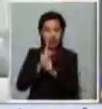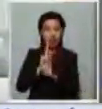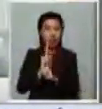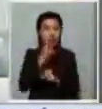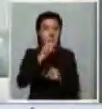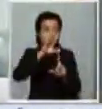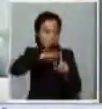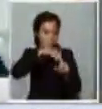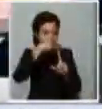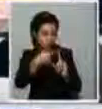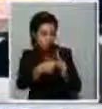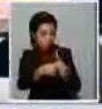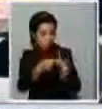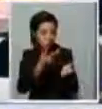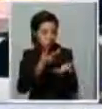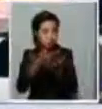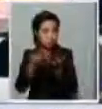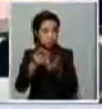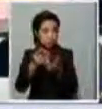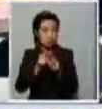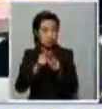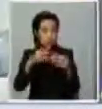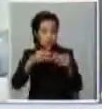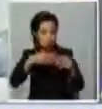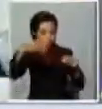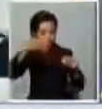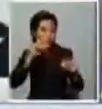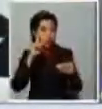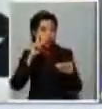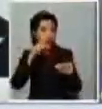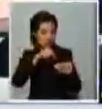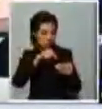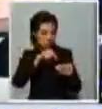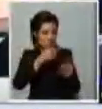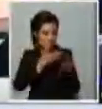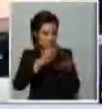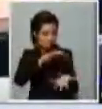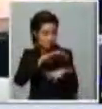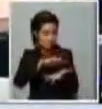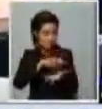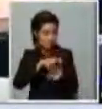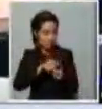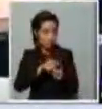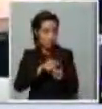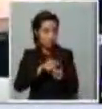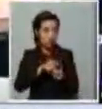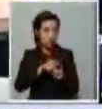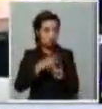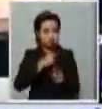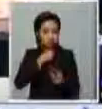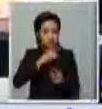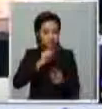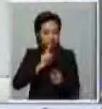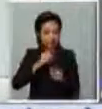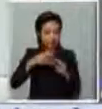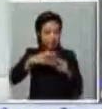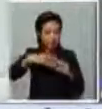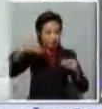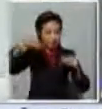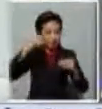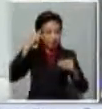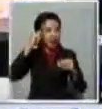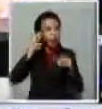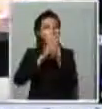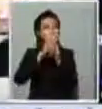ที่มีความแก่ลูกเขียวนะครับ แก่เนี่ยแก่เท่าพระยาท่านผู้ใหญ่หรือว่าคุณรัชนีมั้ยหรือว่ายังไง ไม่ถึงขนาดนั้น อ๋อไม่ถึงข